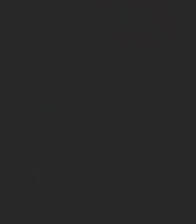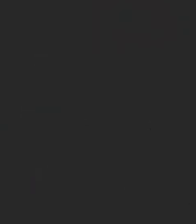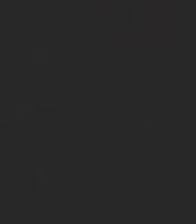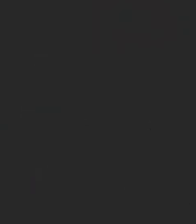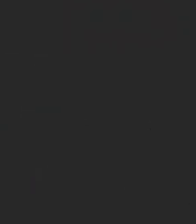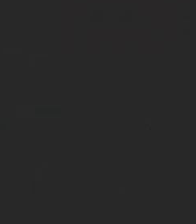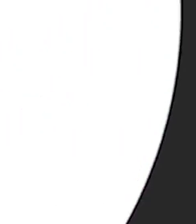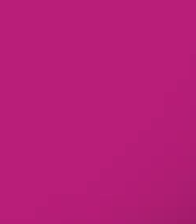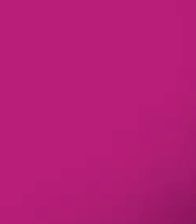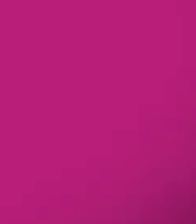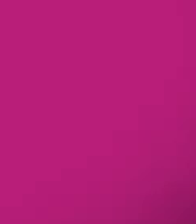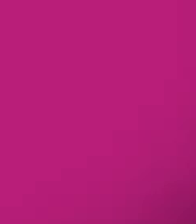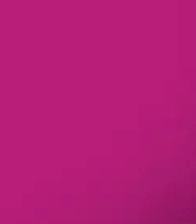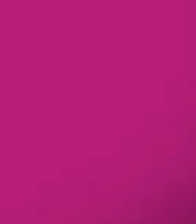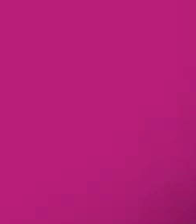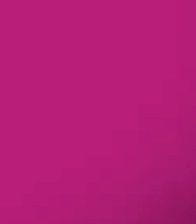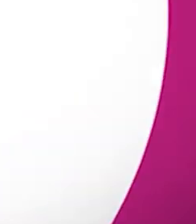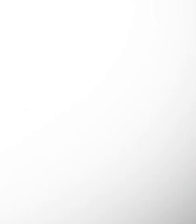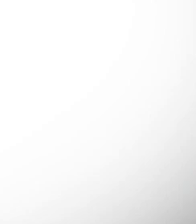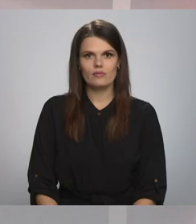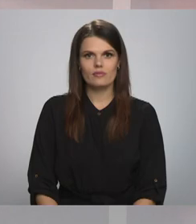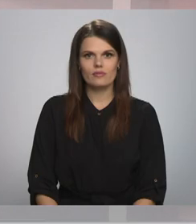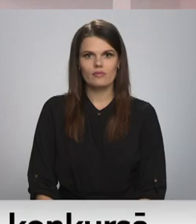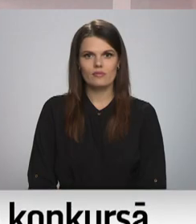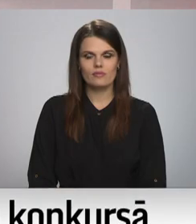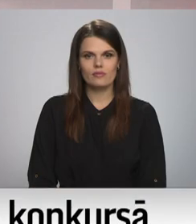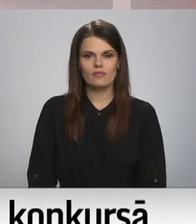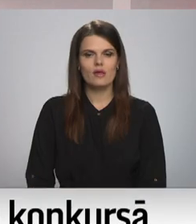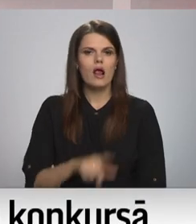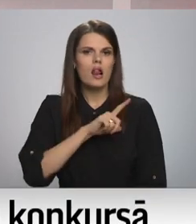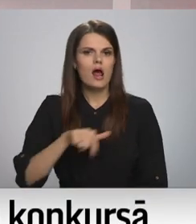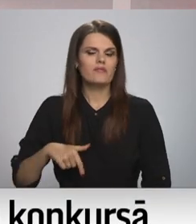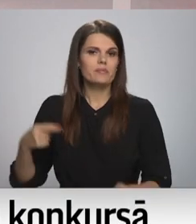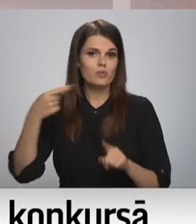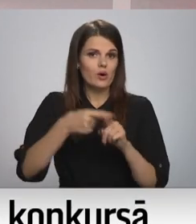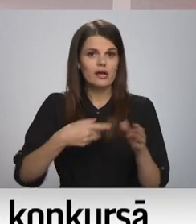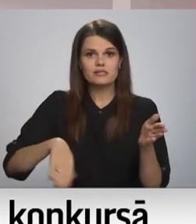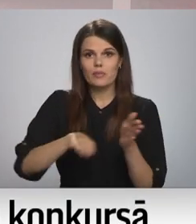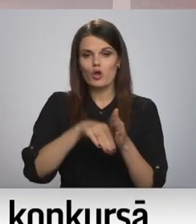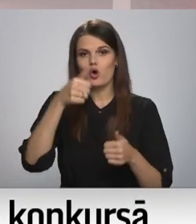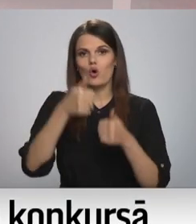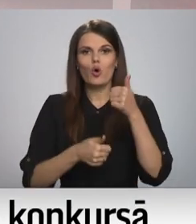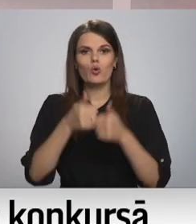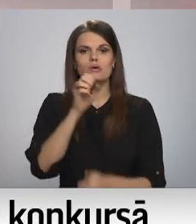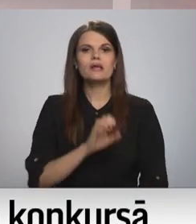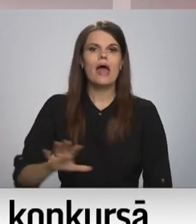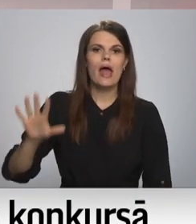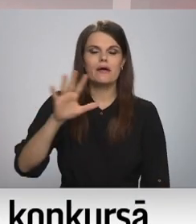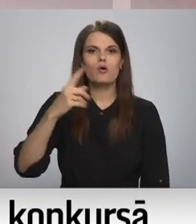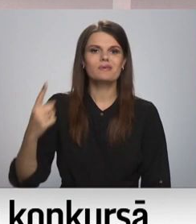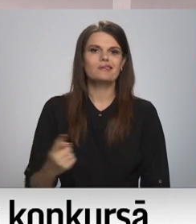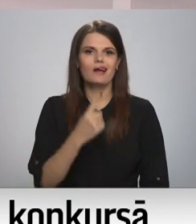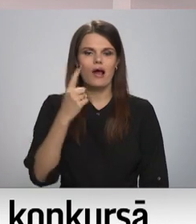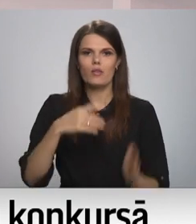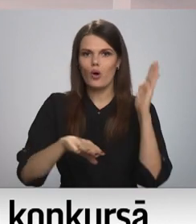Re! Viss ēters ir te! Latvija pirmo reizi piedalīsies konkursā Eiropas gada koks.